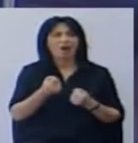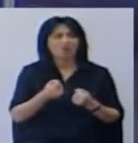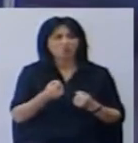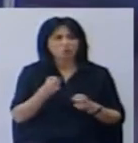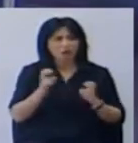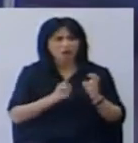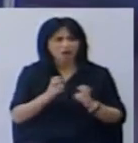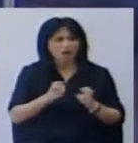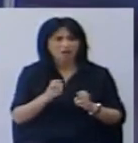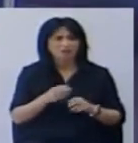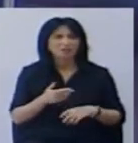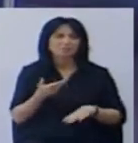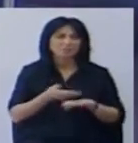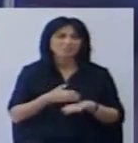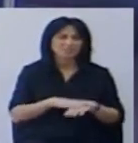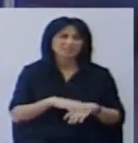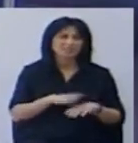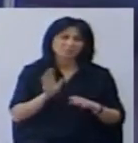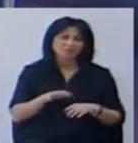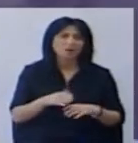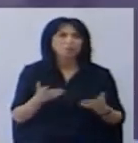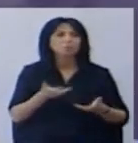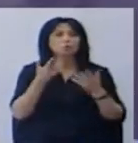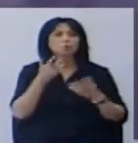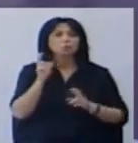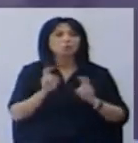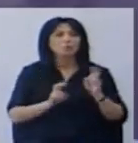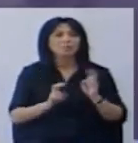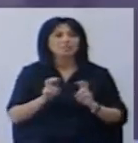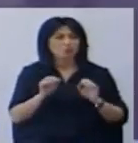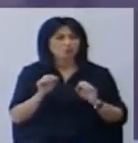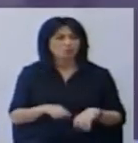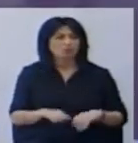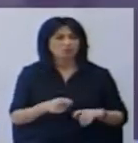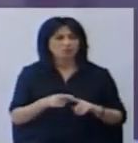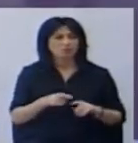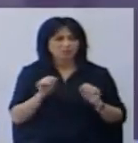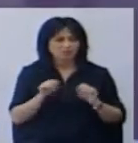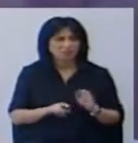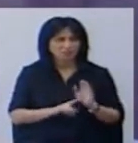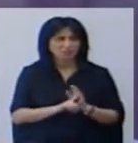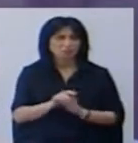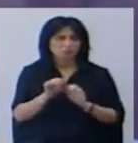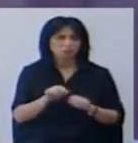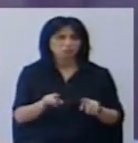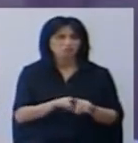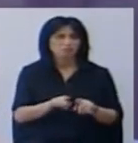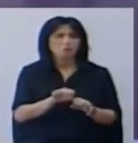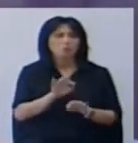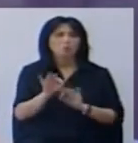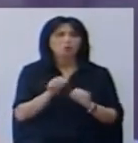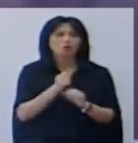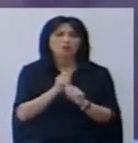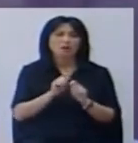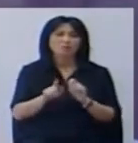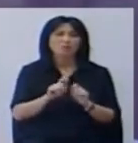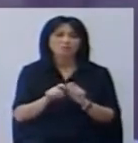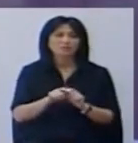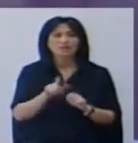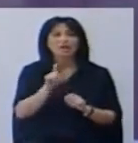ავტოქარხანა მძიმე მრეწველობა შეიძლება ვეღარ, მაგრამ მსუბუქი მრეწველობის დარგები შეიძლება იქნეს მსგავსი ტიპის პროექტები დაფინანსებული